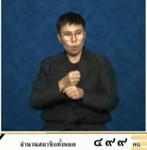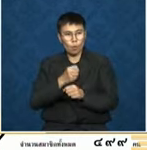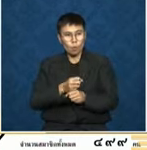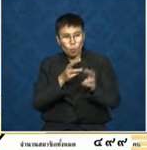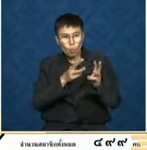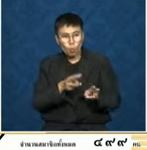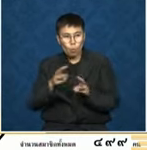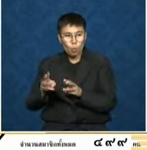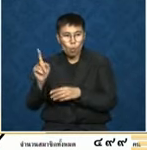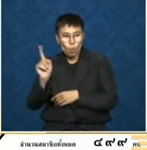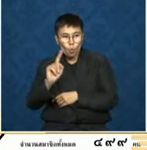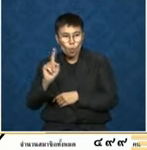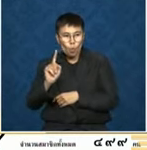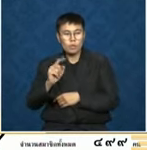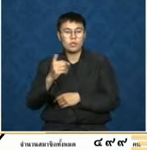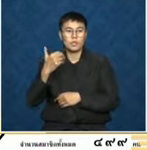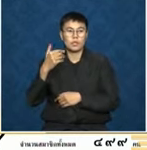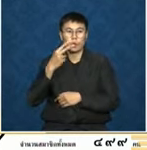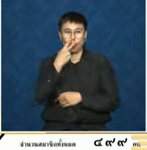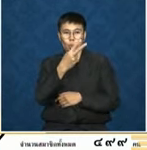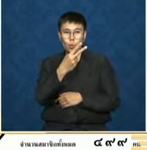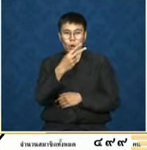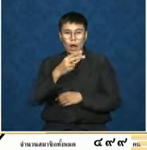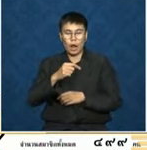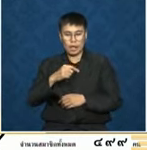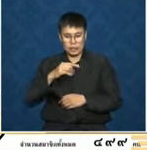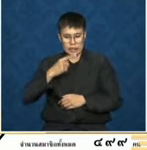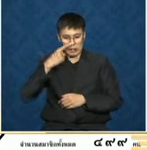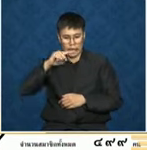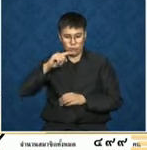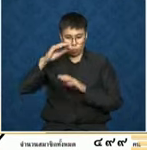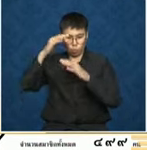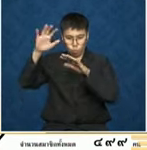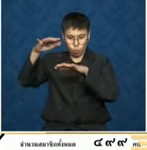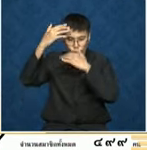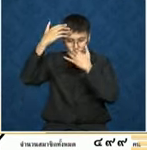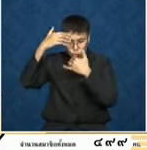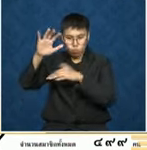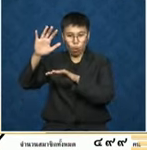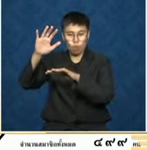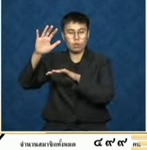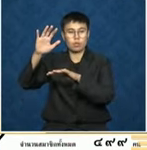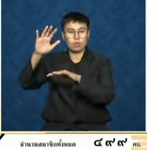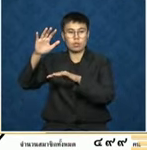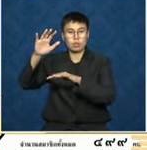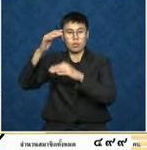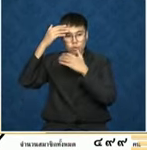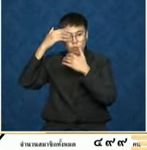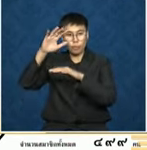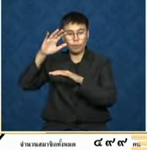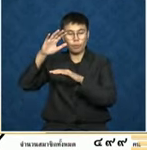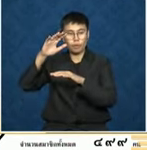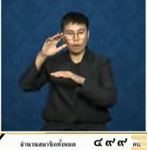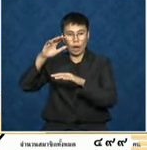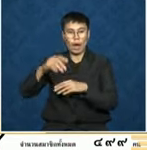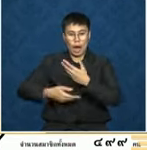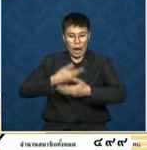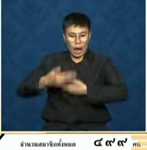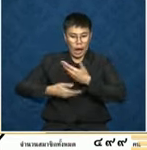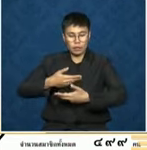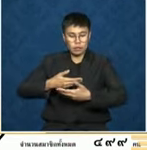ศใหญ่ๆนะครับเราก็ต้องคำนึงถึงประเทศที่เป็นคู่ค้าหลักประเทศที่เรามีมูลค่าการส่งออกนำเข้าจากเป็นคู่ค้าหลักของเราด้วย